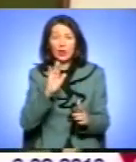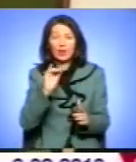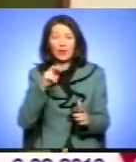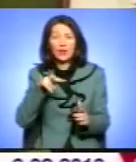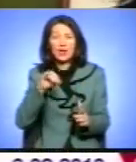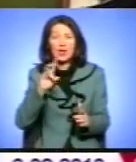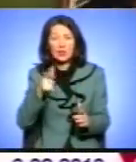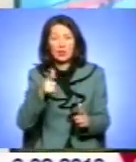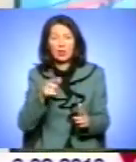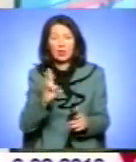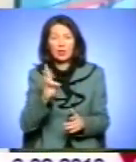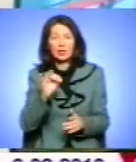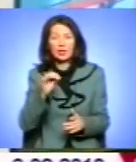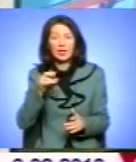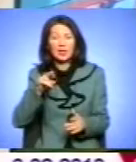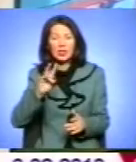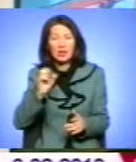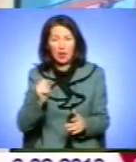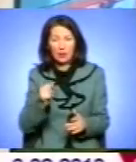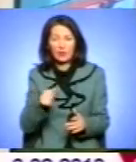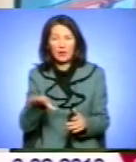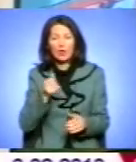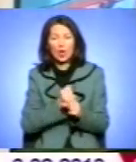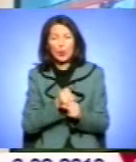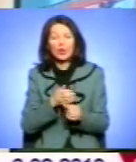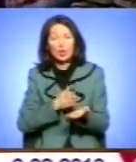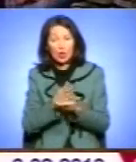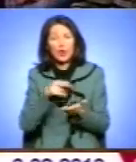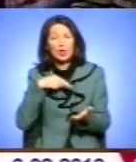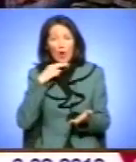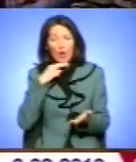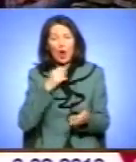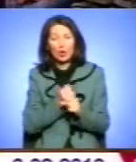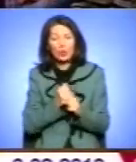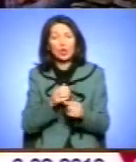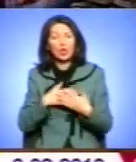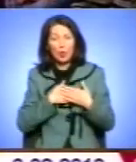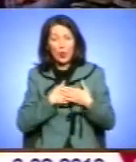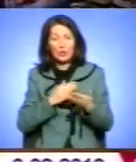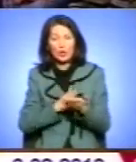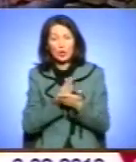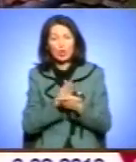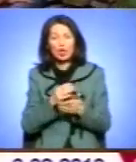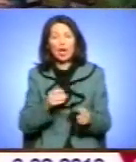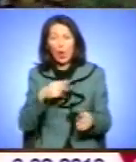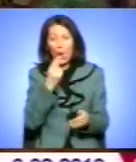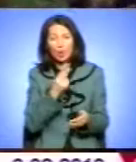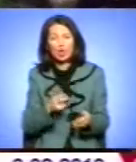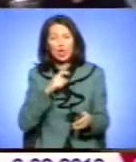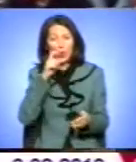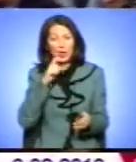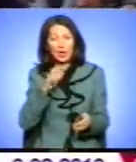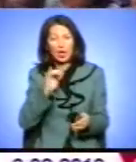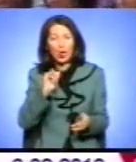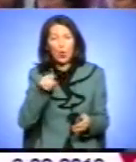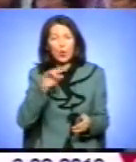і нитянка. Усі роботи заслуговують на увагу, адже виконані вони з любов'ю. Заслужений художник України Євген Удін каже, що в картинах чітко